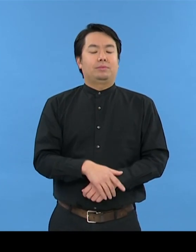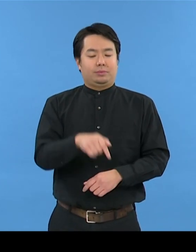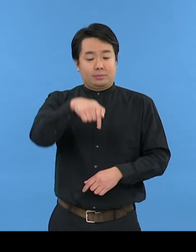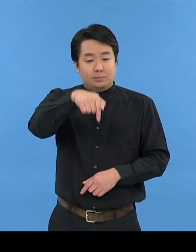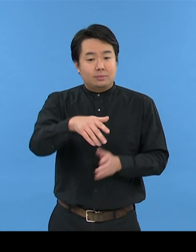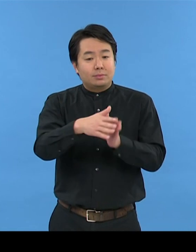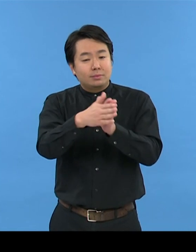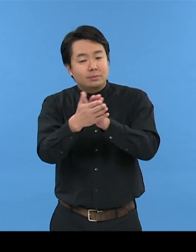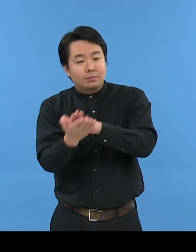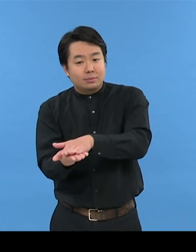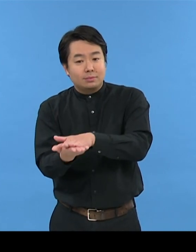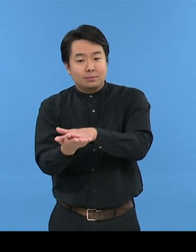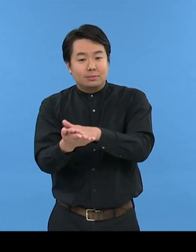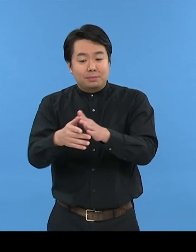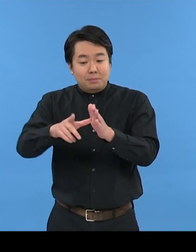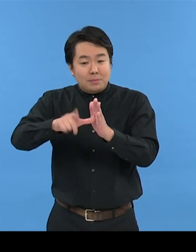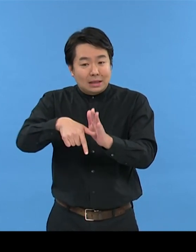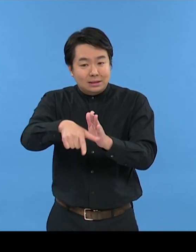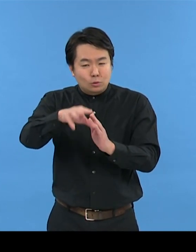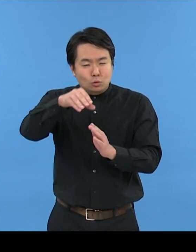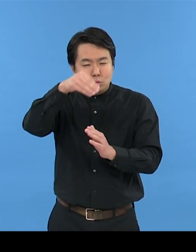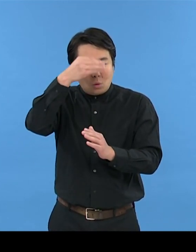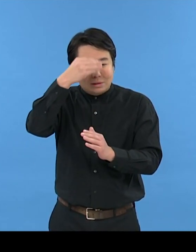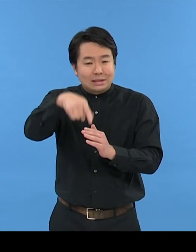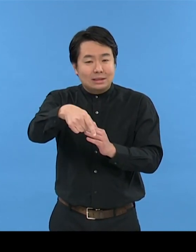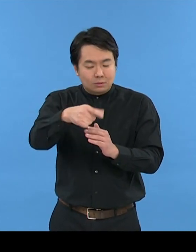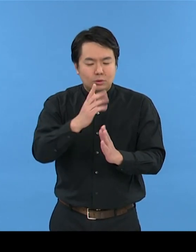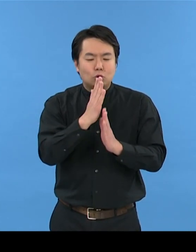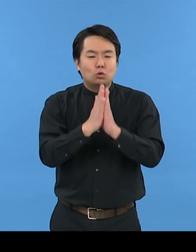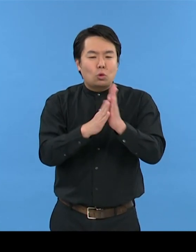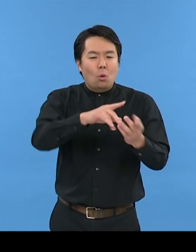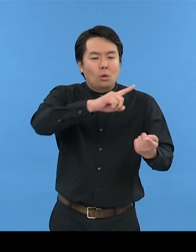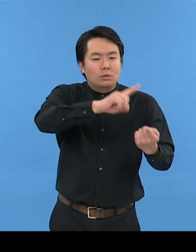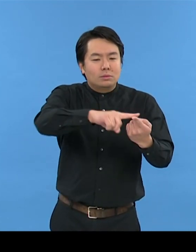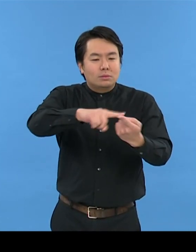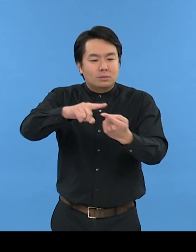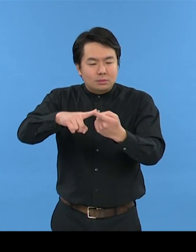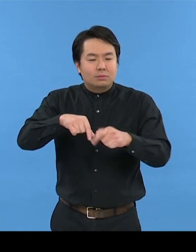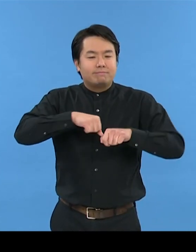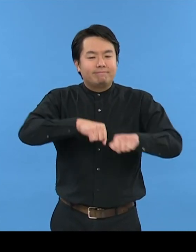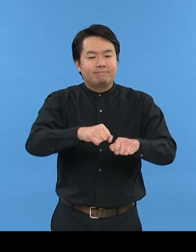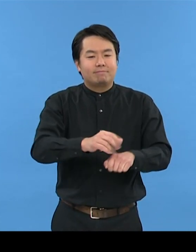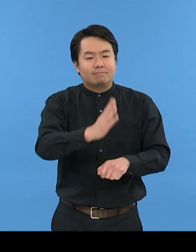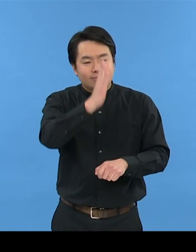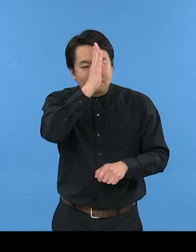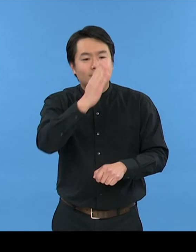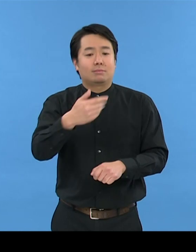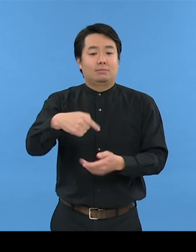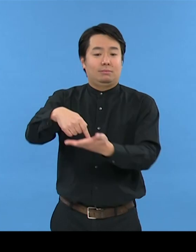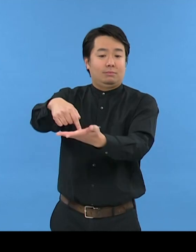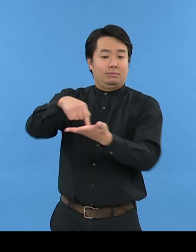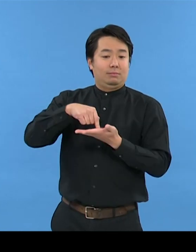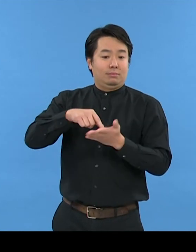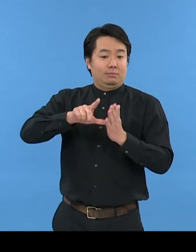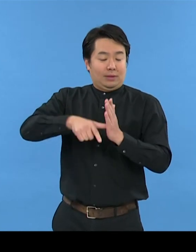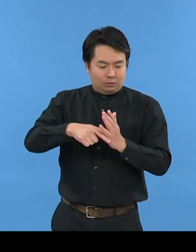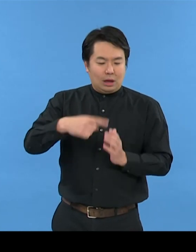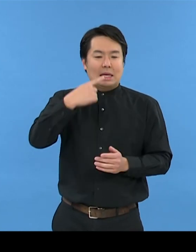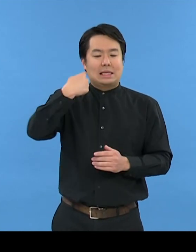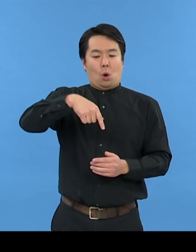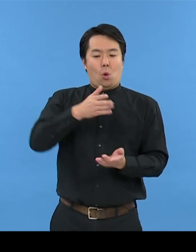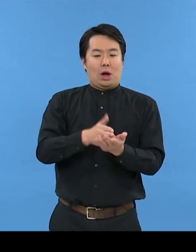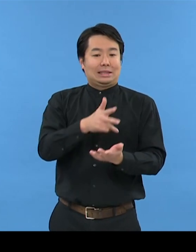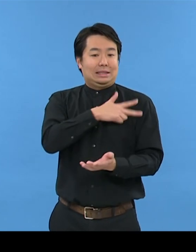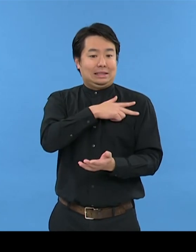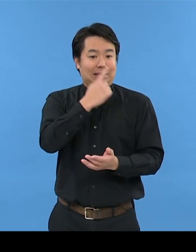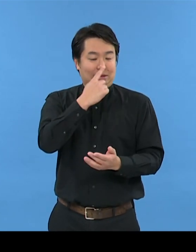て中で亡くなられた方それから中で亡くなられた方のご葬儀は教会